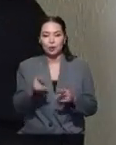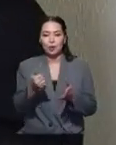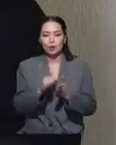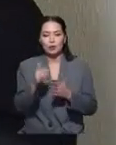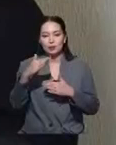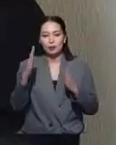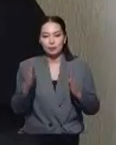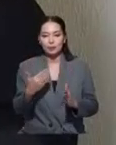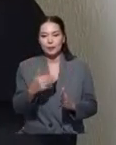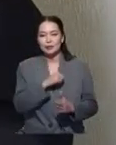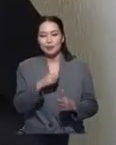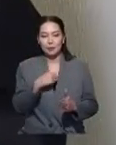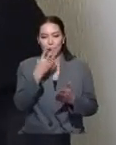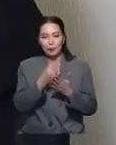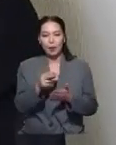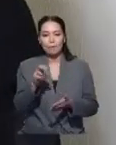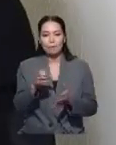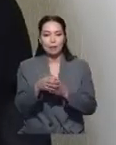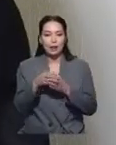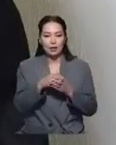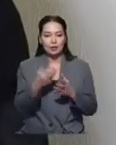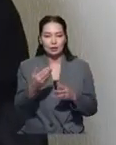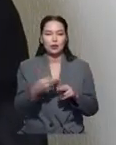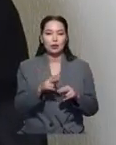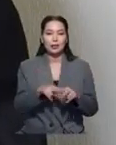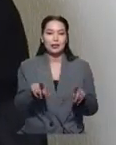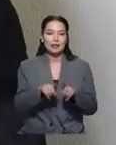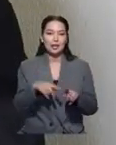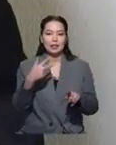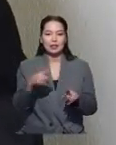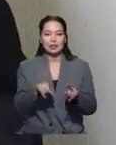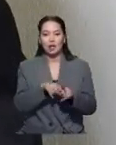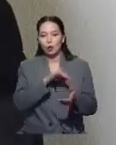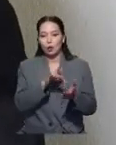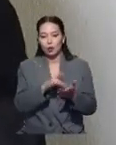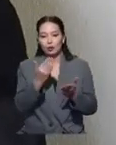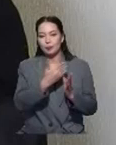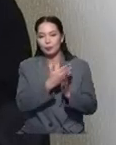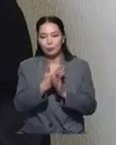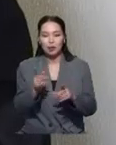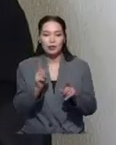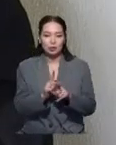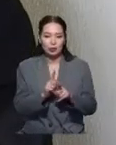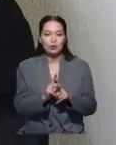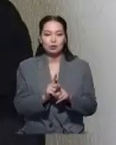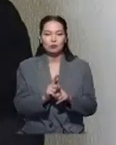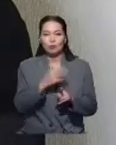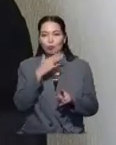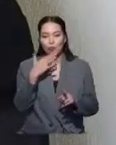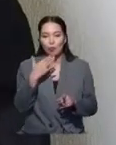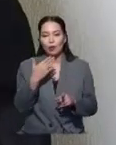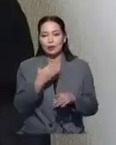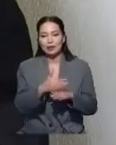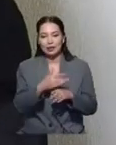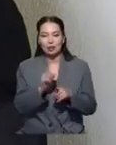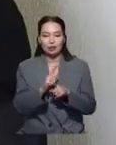в самом отделении партии. Нам также помогли встретиться с акимом города Женисом Касымбеком. Тем самым мы получили газель через кредитование. Также мы встретились с